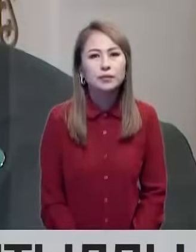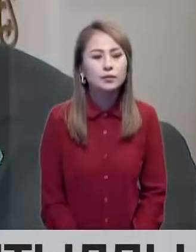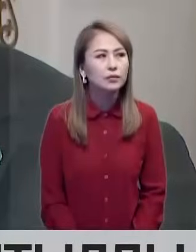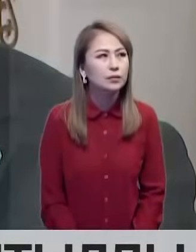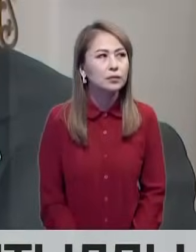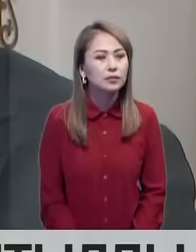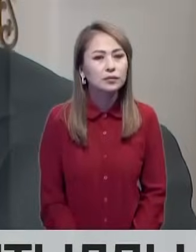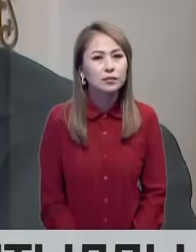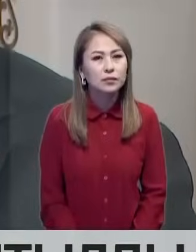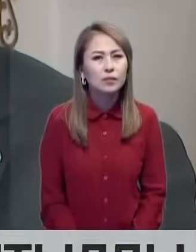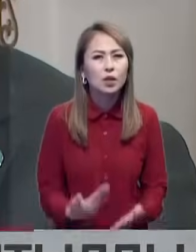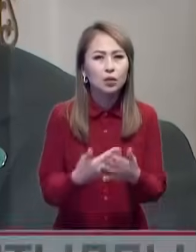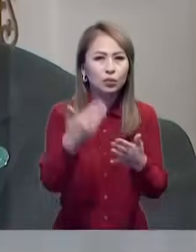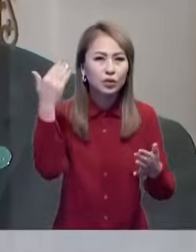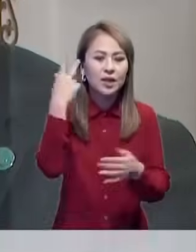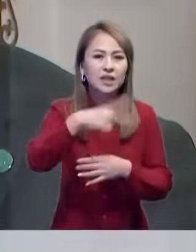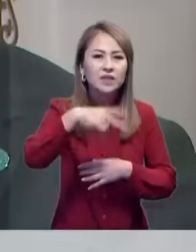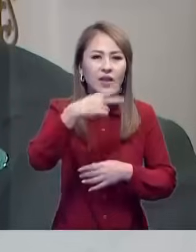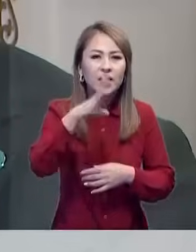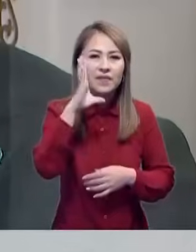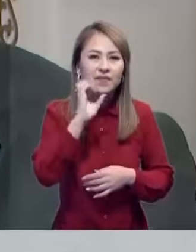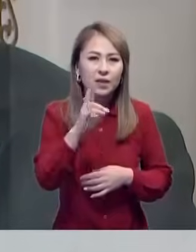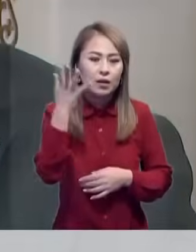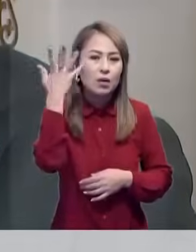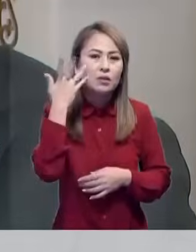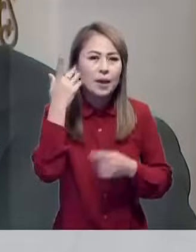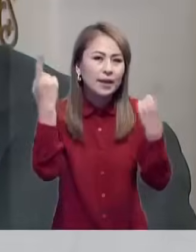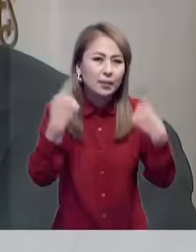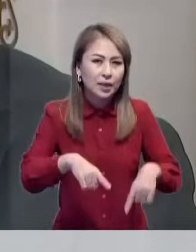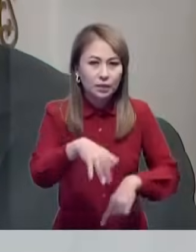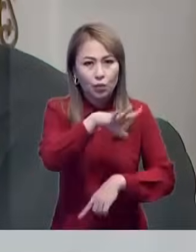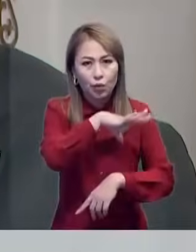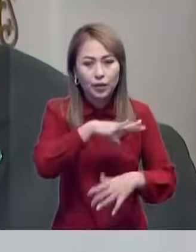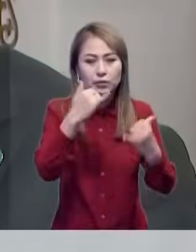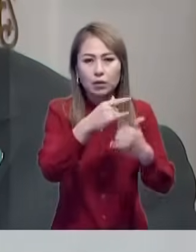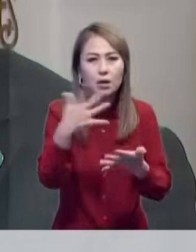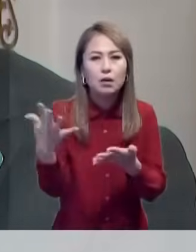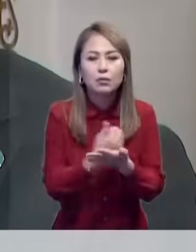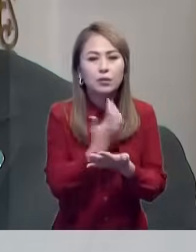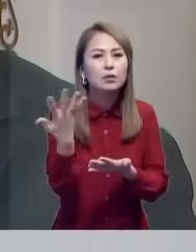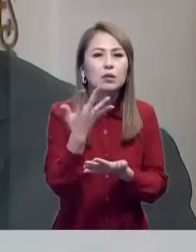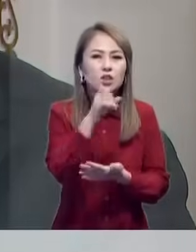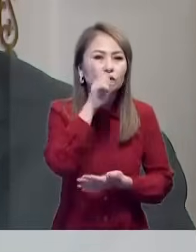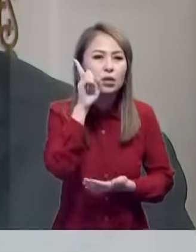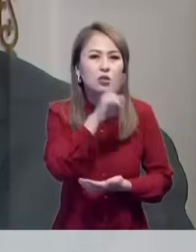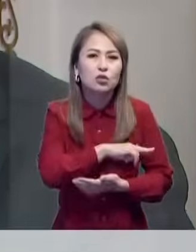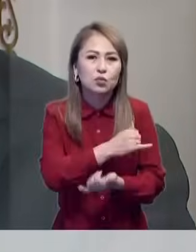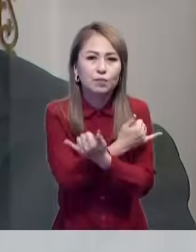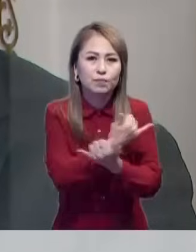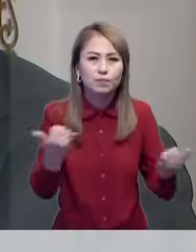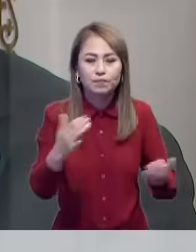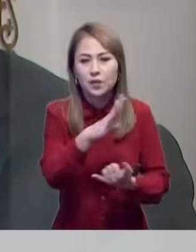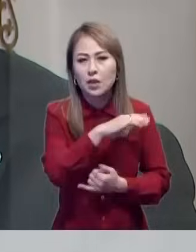20-шы ғасырда Америкада депрессия болғанда, олар депрессиядан қалай шықты, жастарға жұмыс берді.